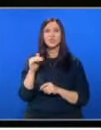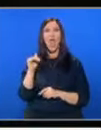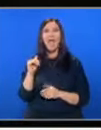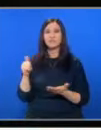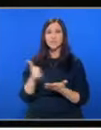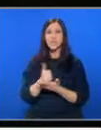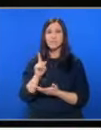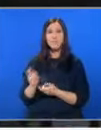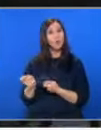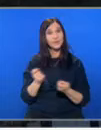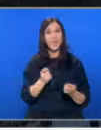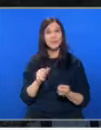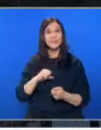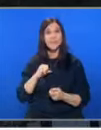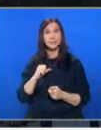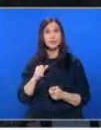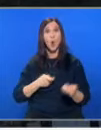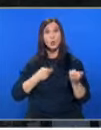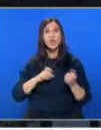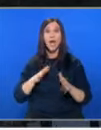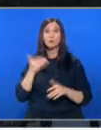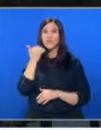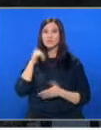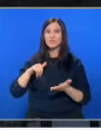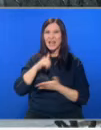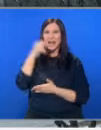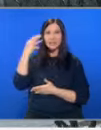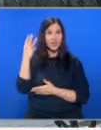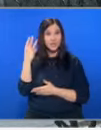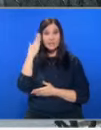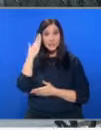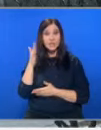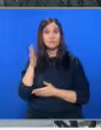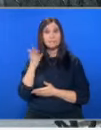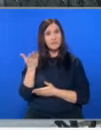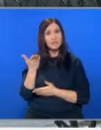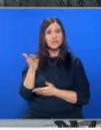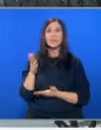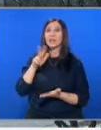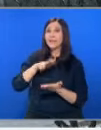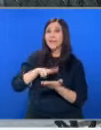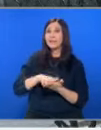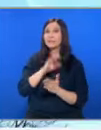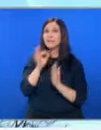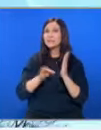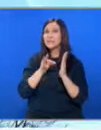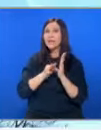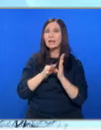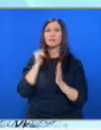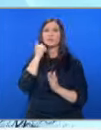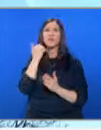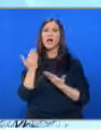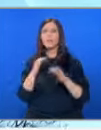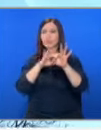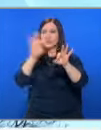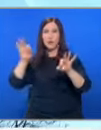могат да носят и ядрено оръжие и ако ще се използват от летища в трети страни, то те ще стават стават легитимни цели за Москва, където и да са